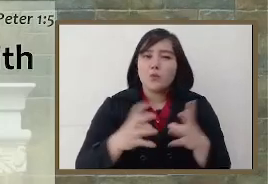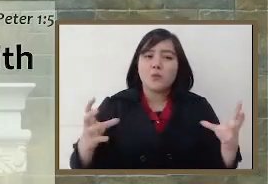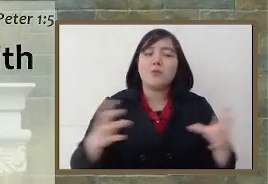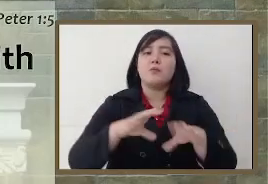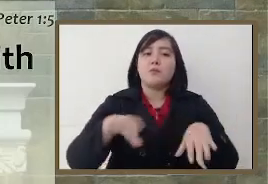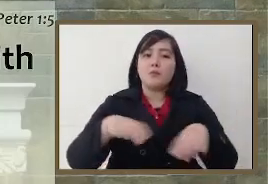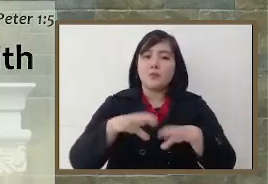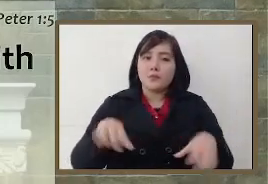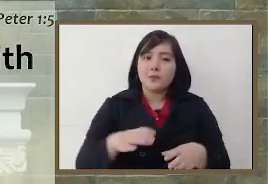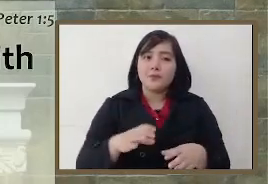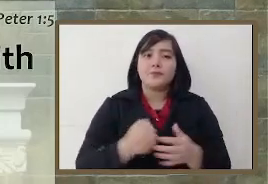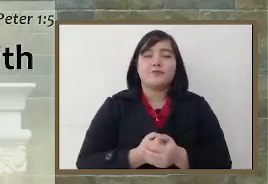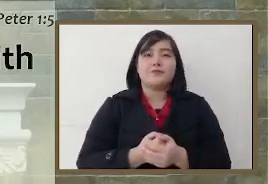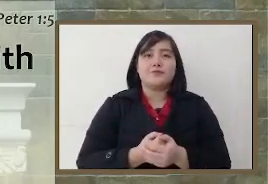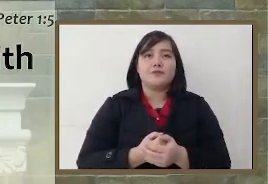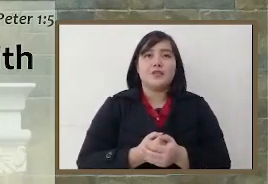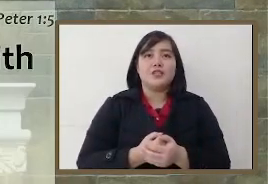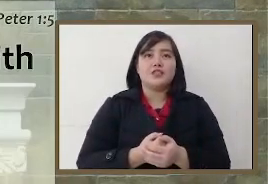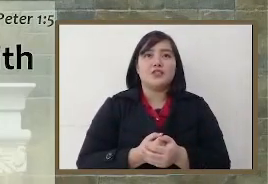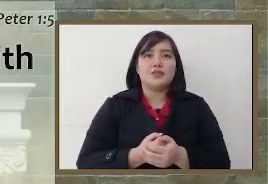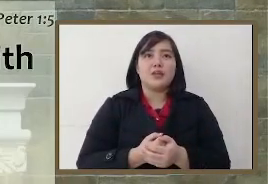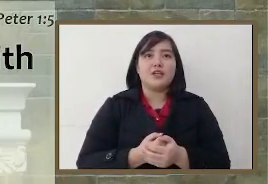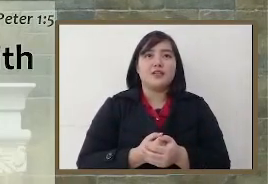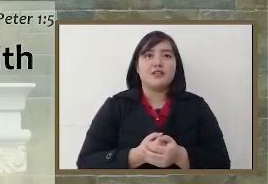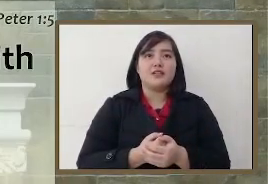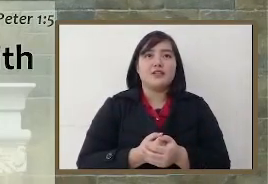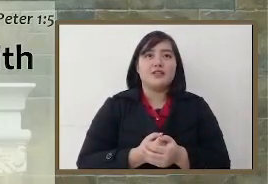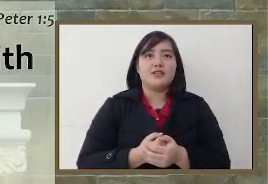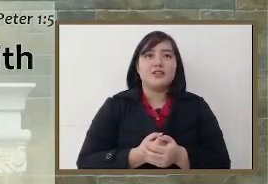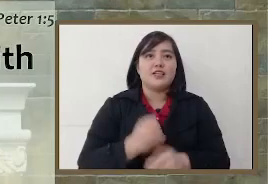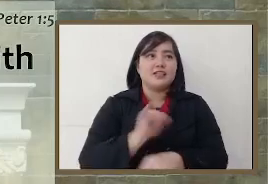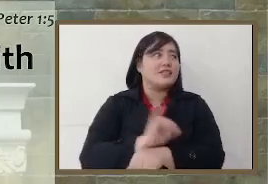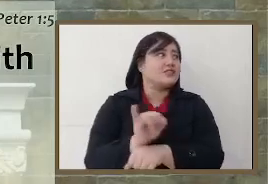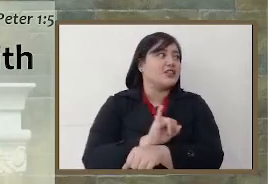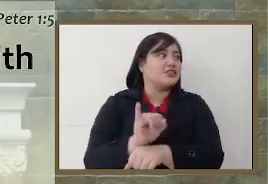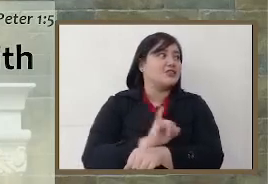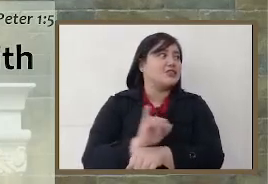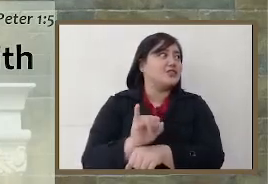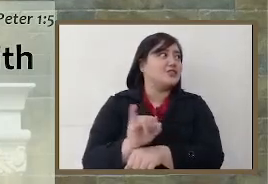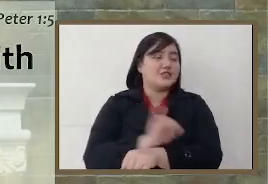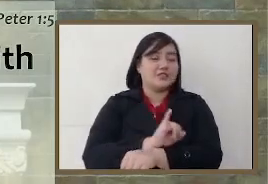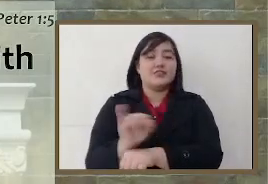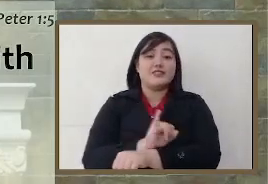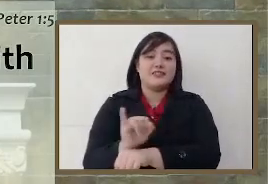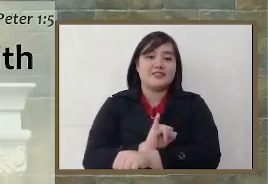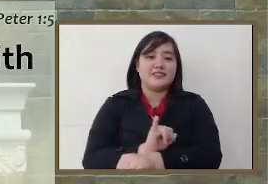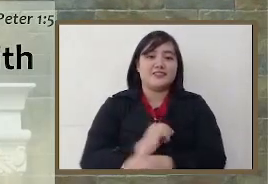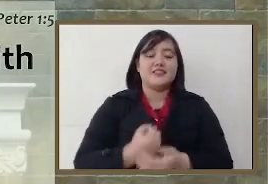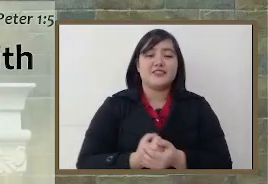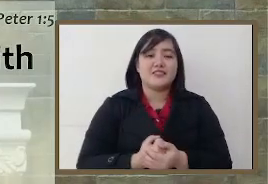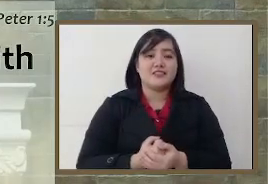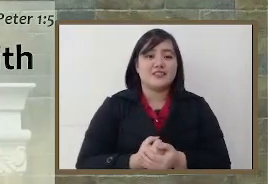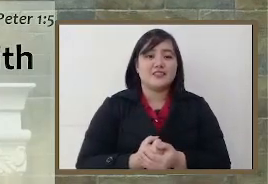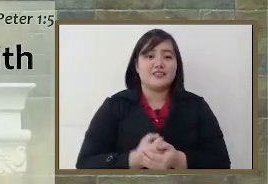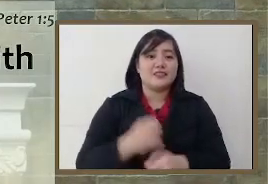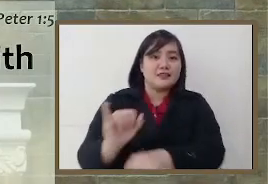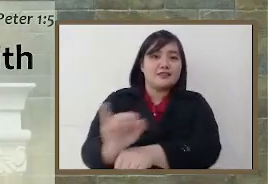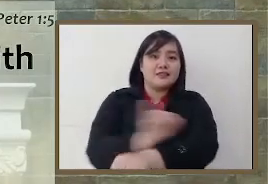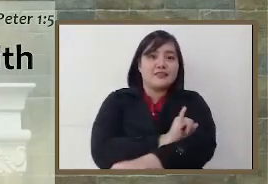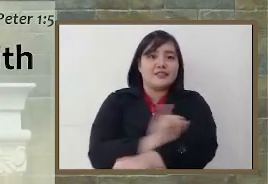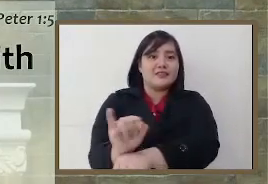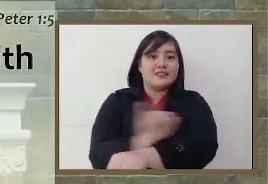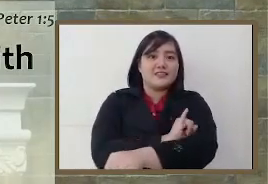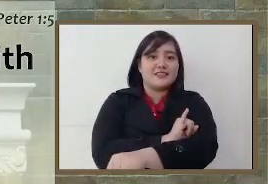pagsusumikap, sipagan mo, sabi niya, diligence, giving all diligence to what? Giving